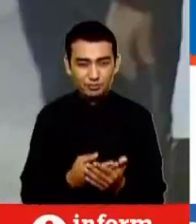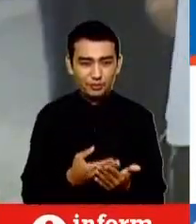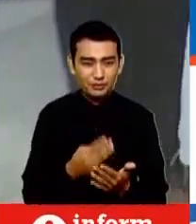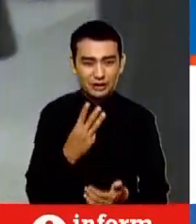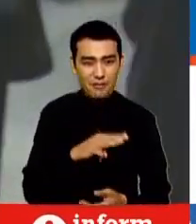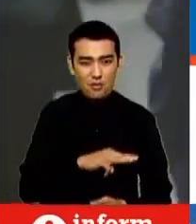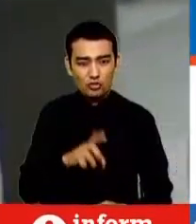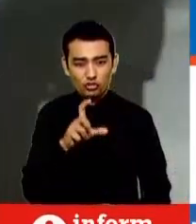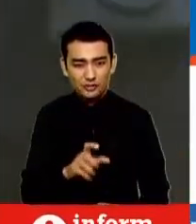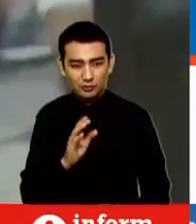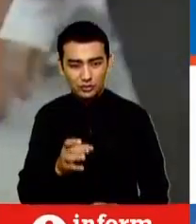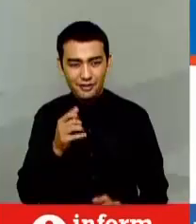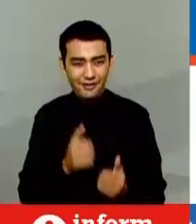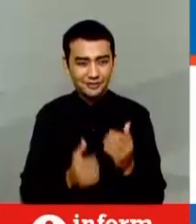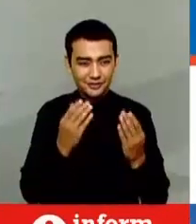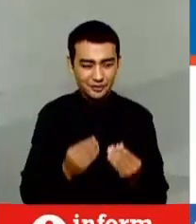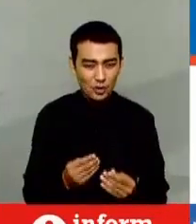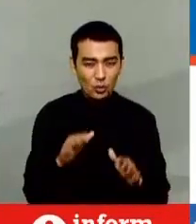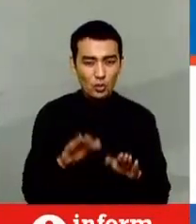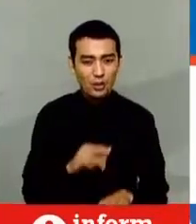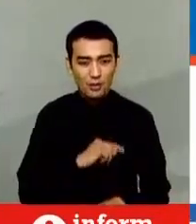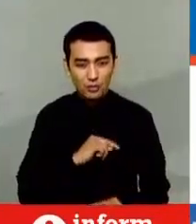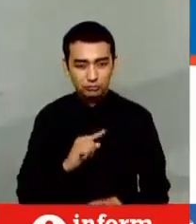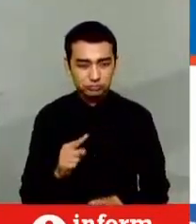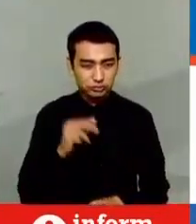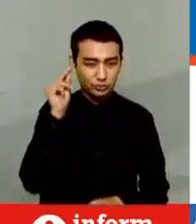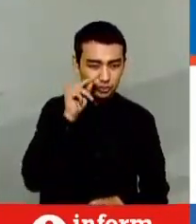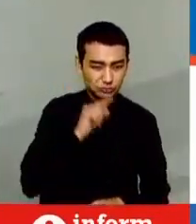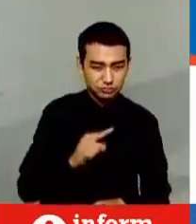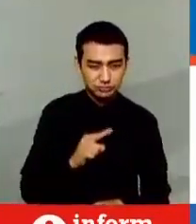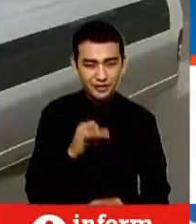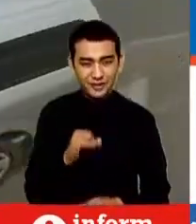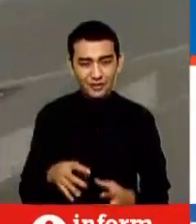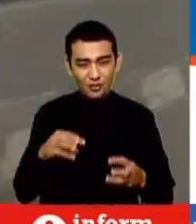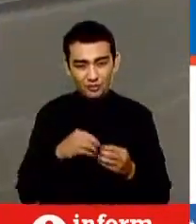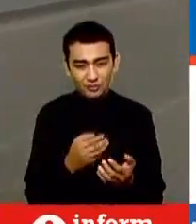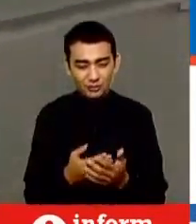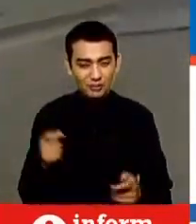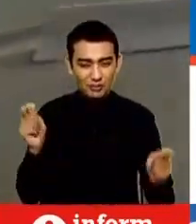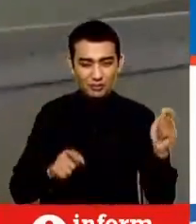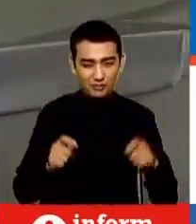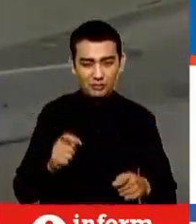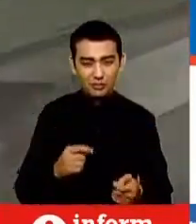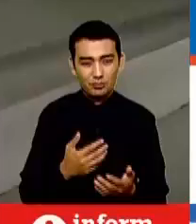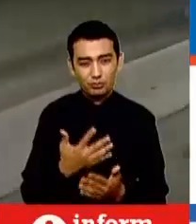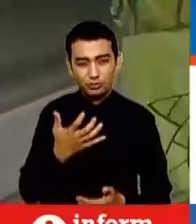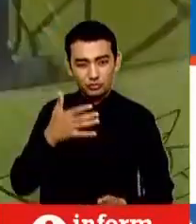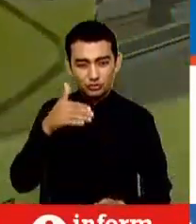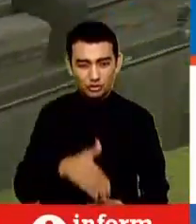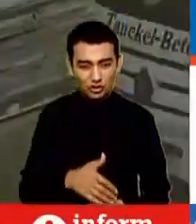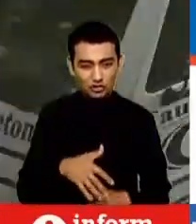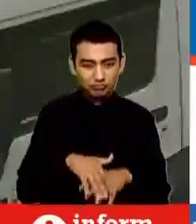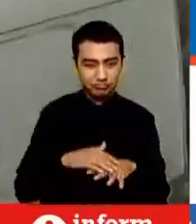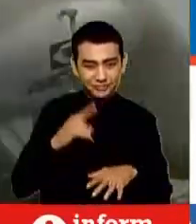3 миллионов человек ежедневно только на работу и учебу и запредельных населенных пунктов сюда приезжает почти 500 тысяч